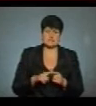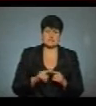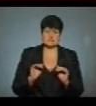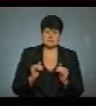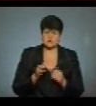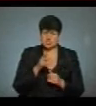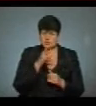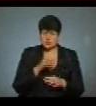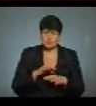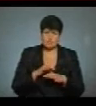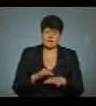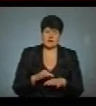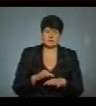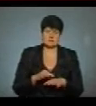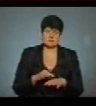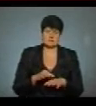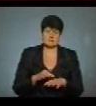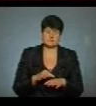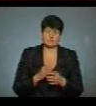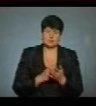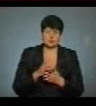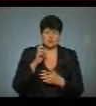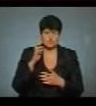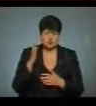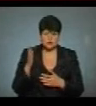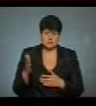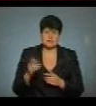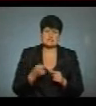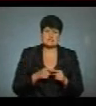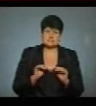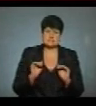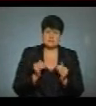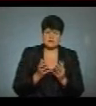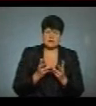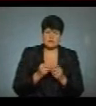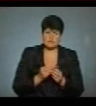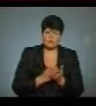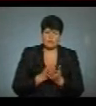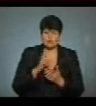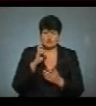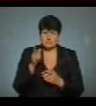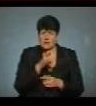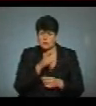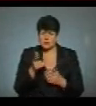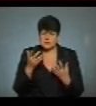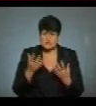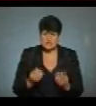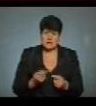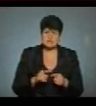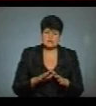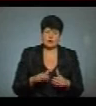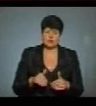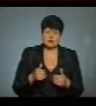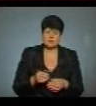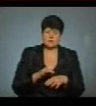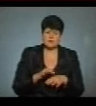зменшення часу проведення богослужіння, це зменшення кількості богослужінь на протязі дня, це рекомендації про